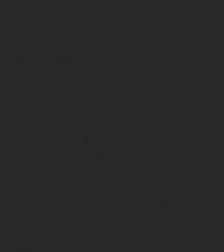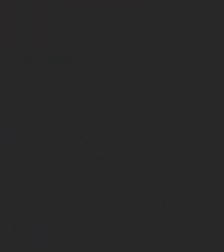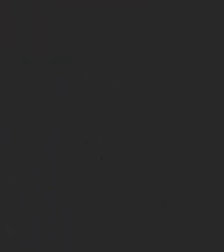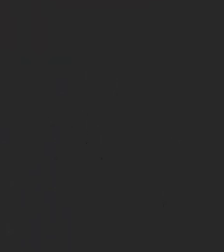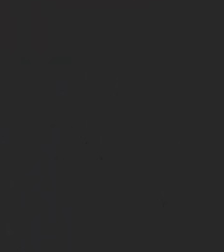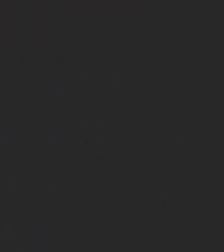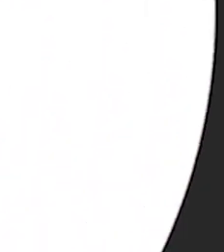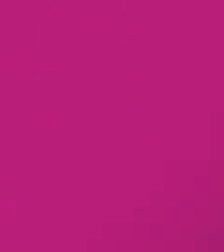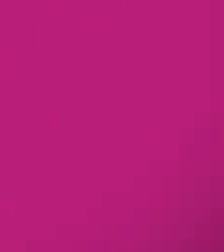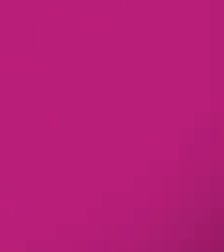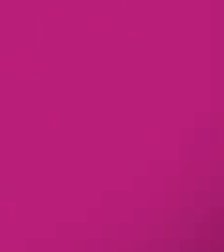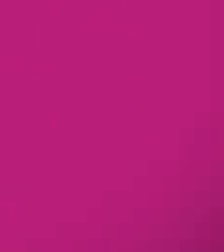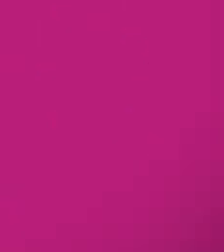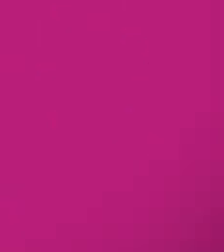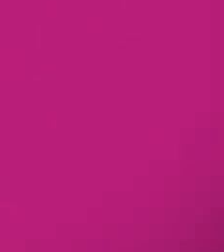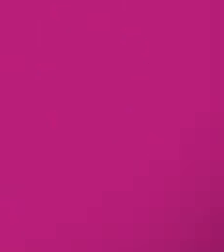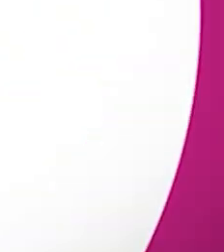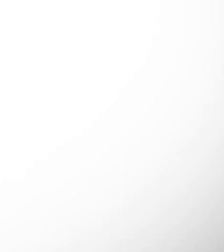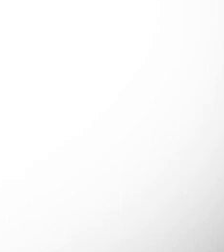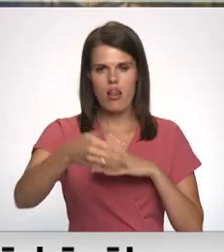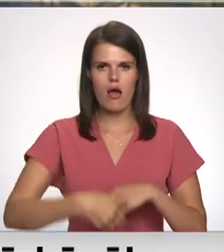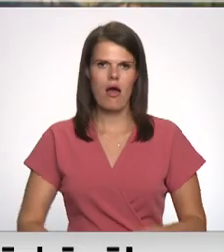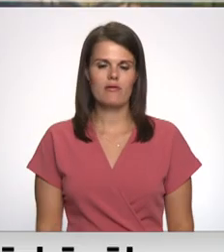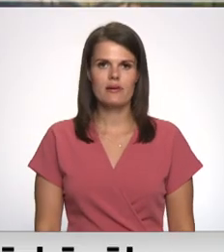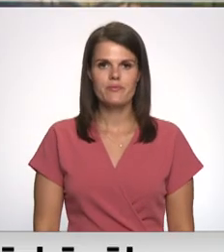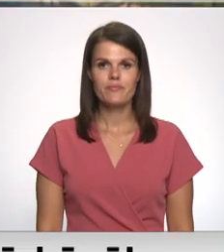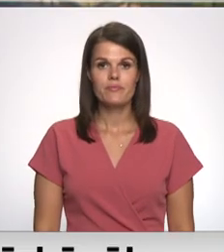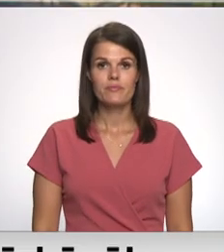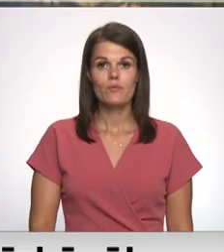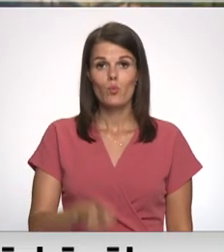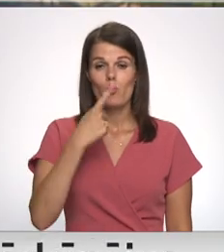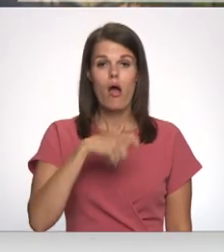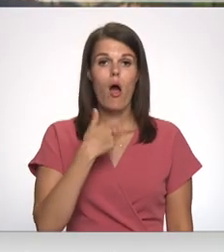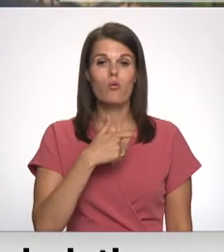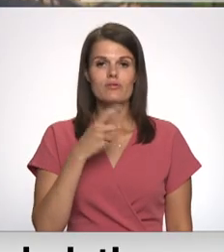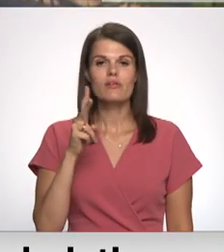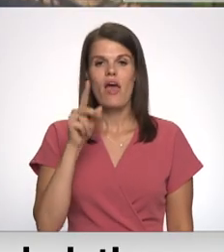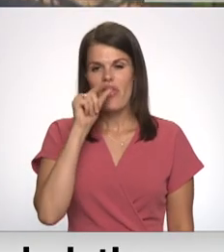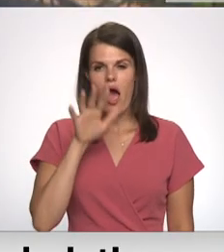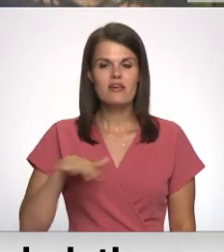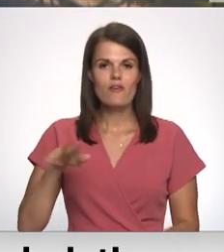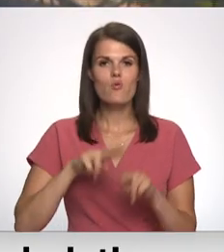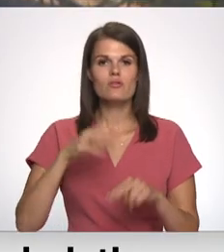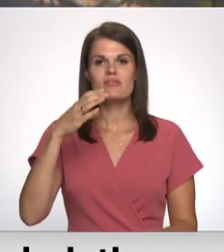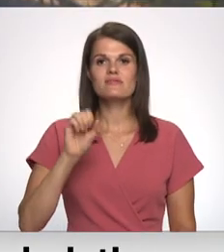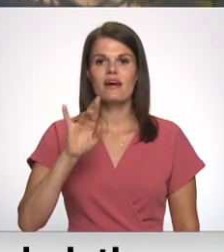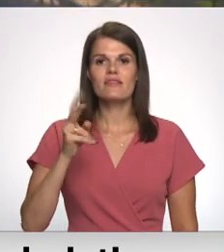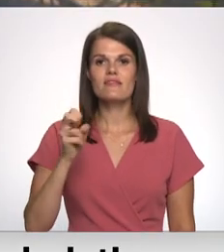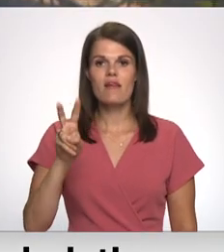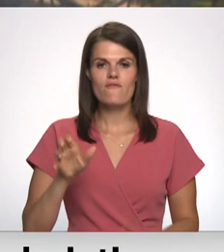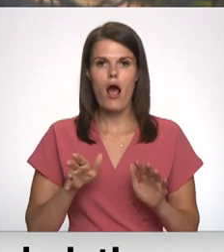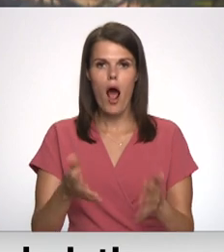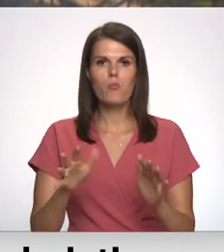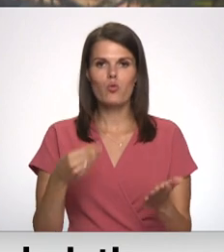Re, viss ēters ir te! No augusta Ķekavā un Carnikavā apkures tarifs